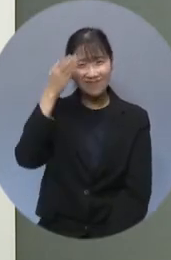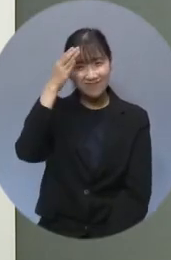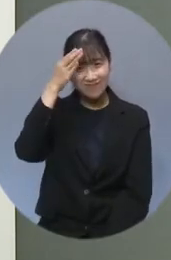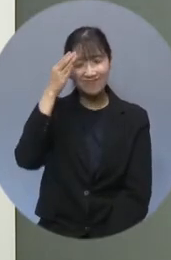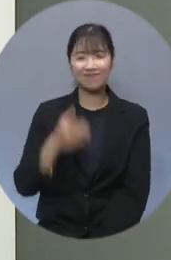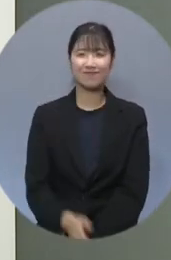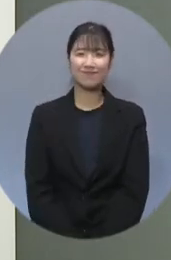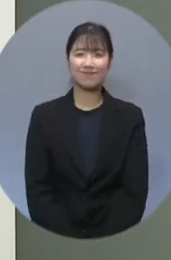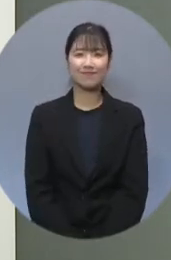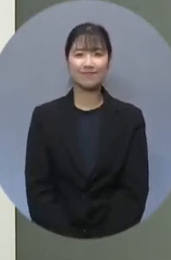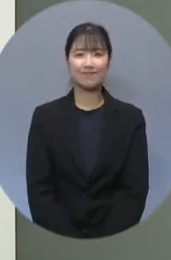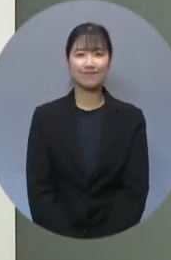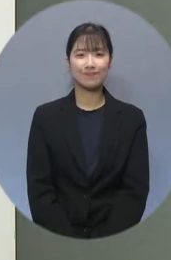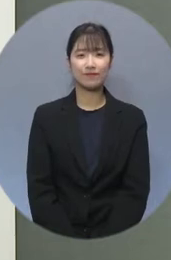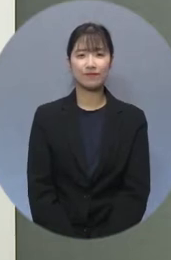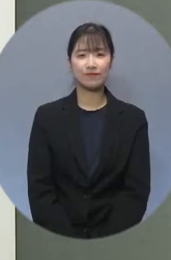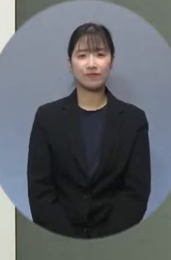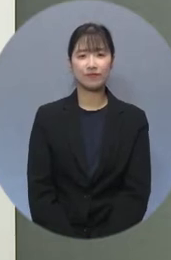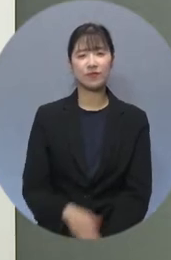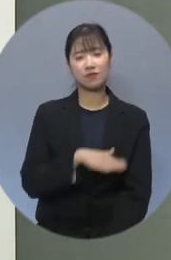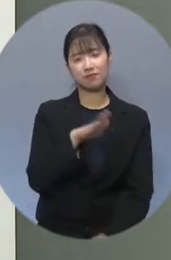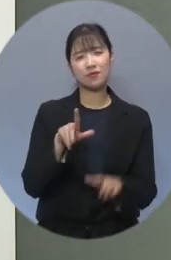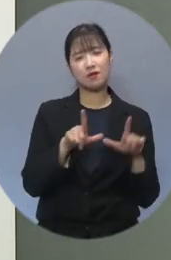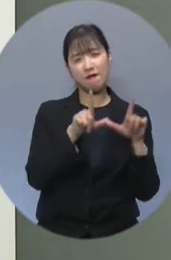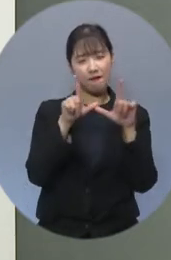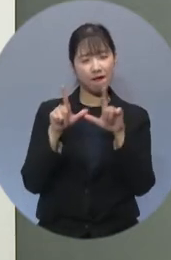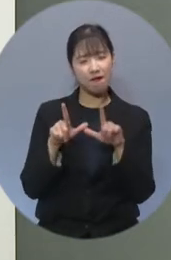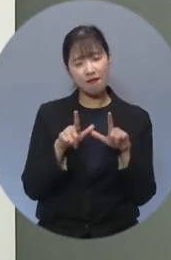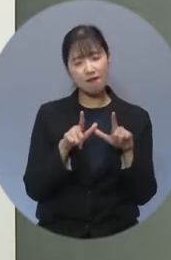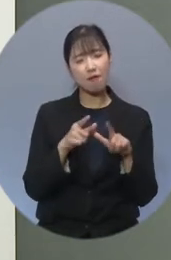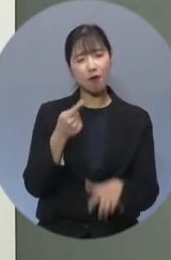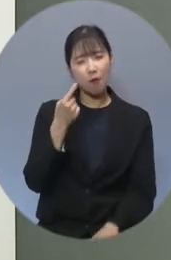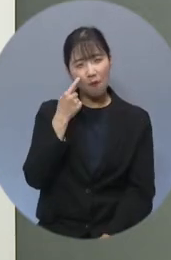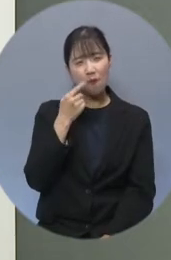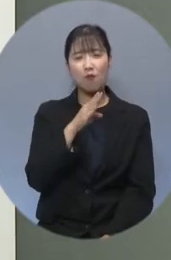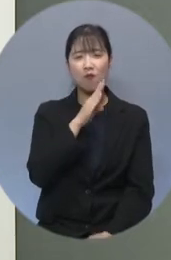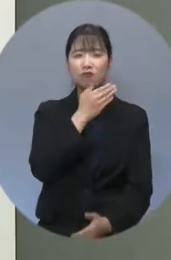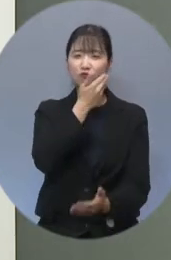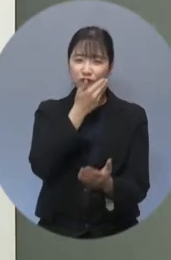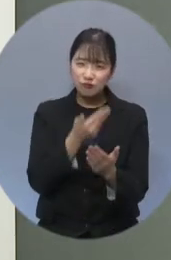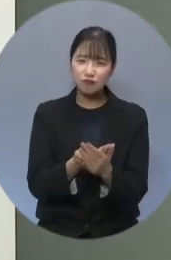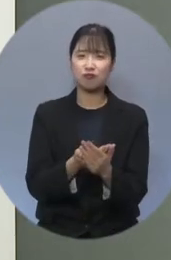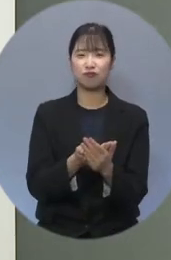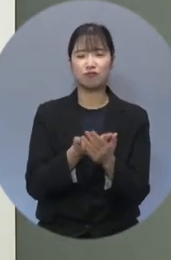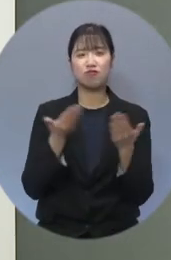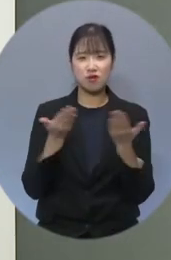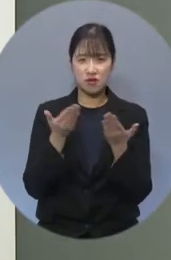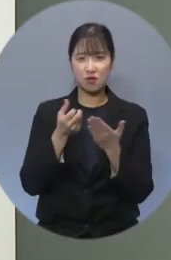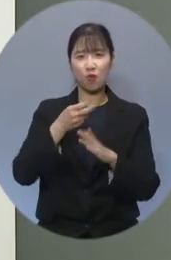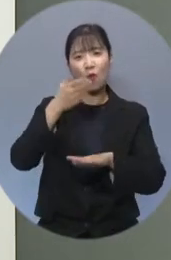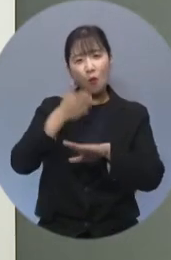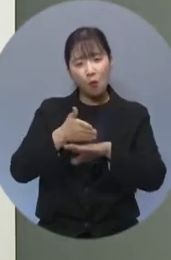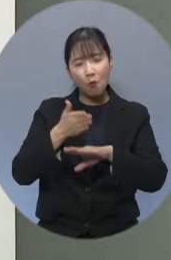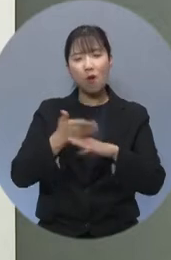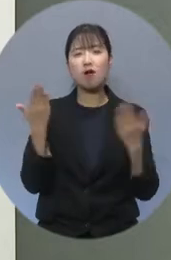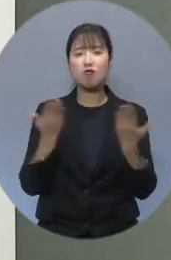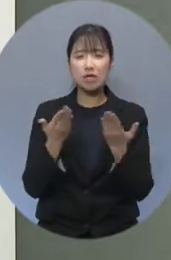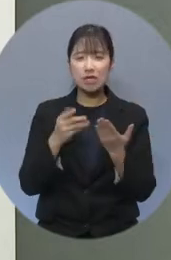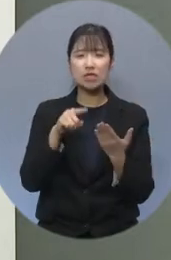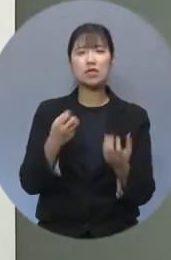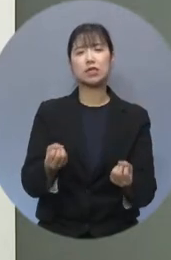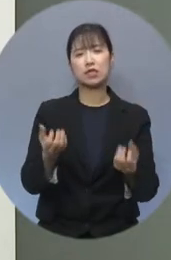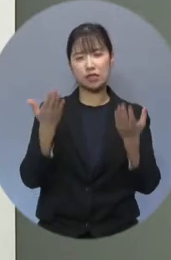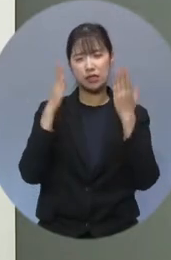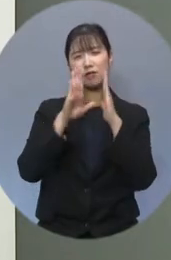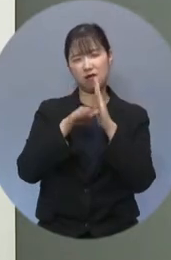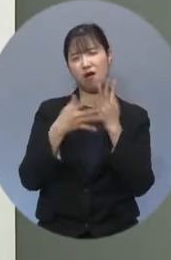기대하십시오. 우리가 살다 보면은 중요한 일 또는 고마운 일을 잊어버리고 살